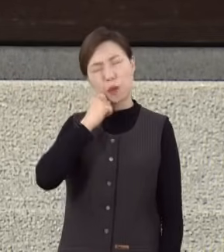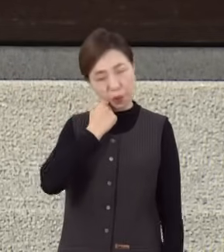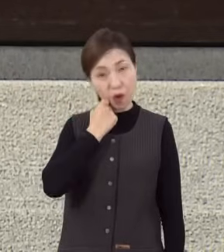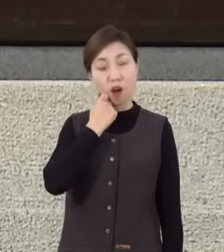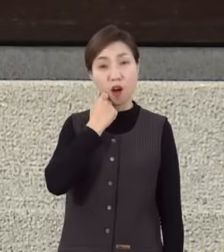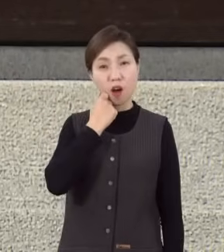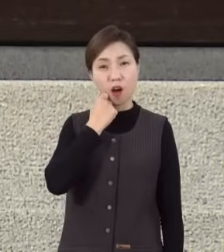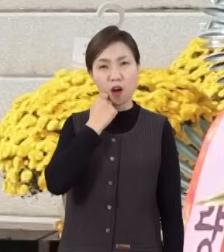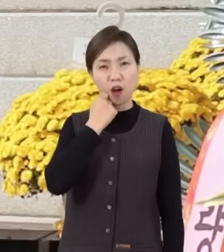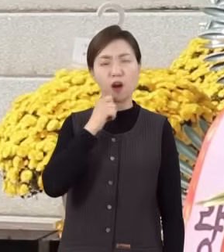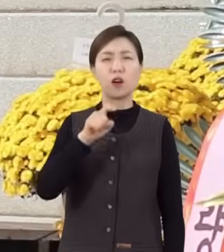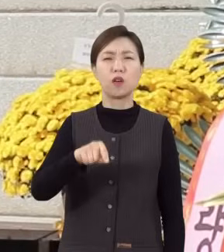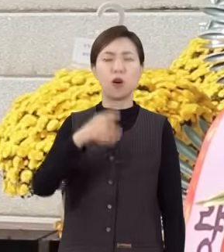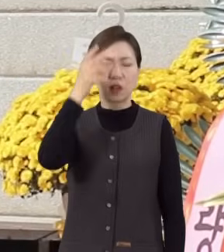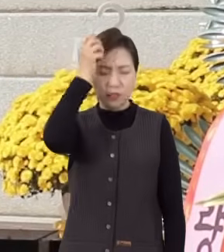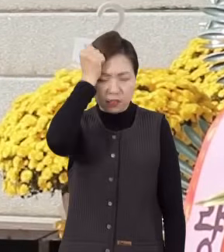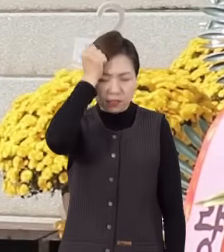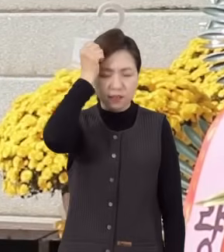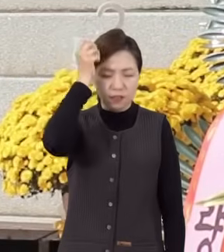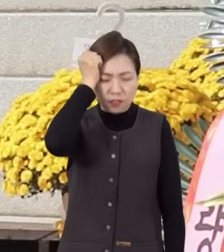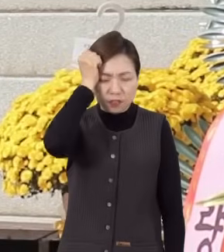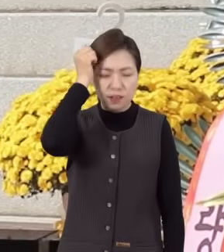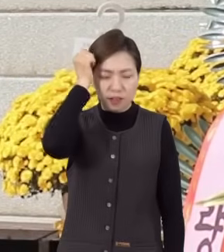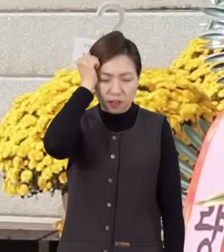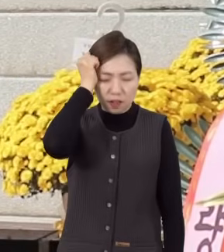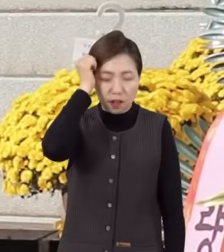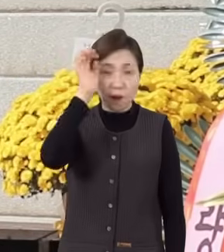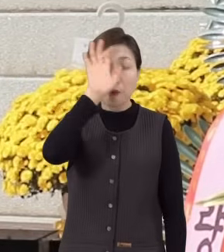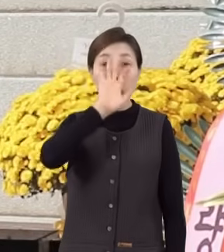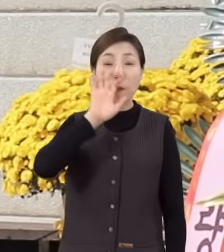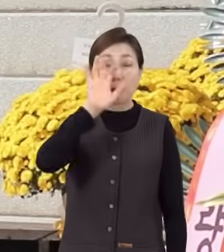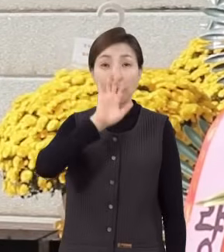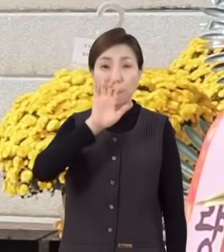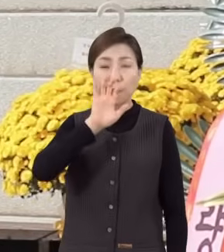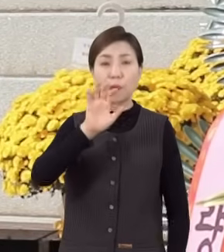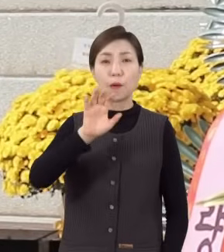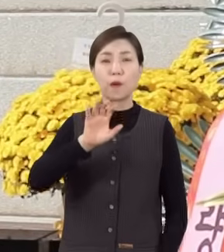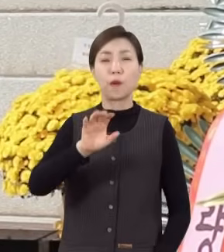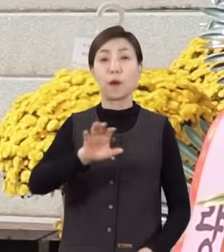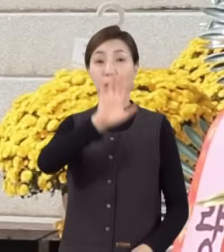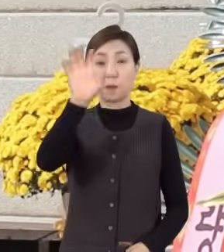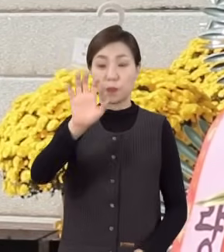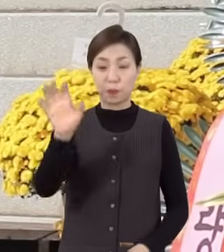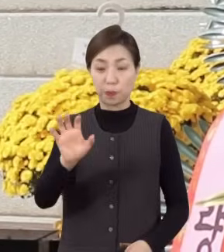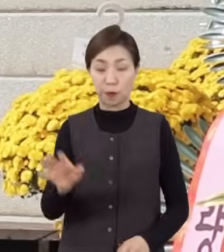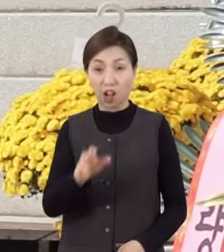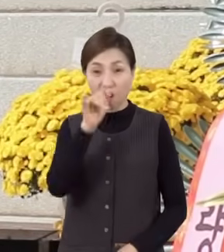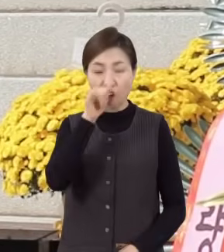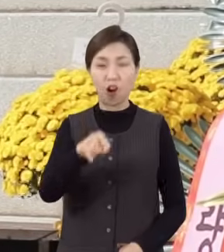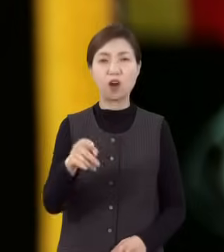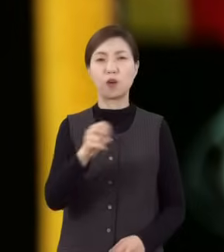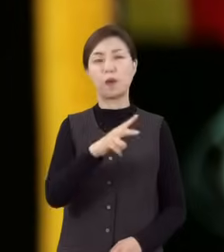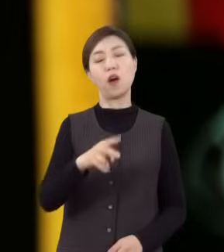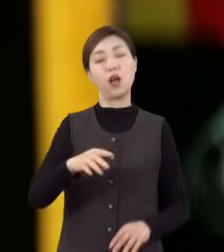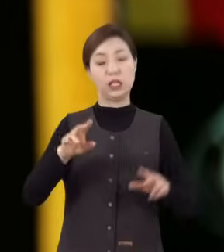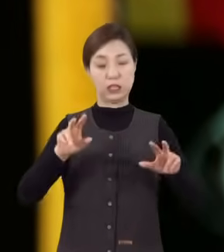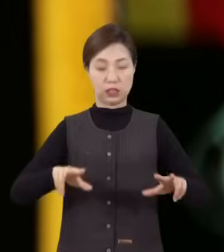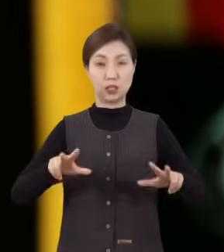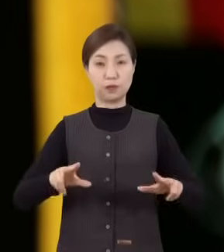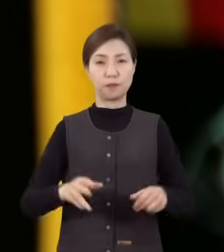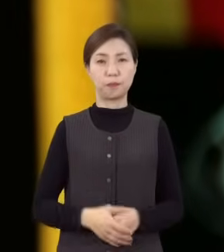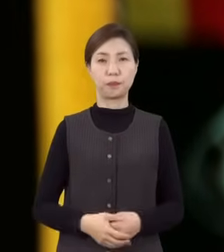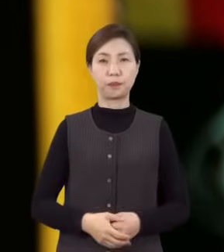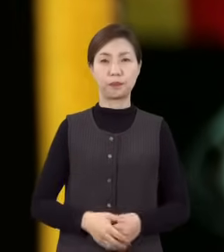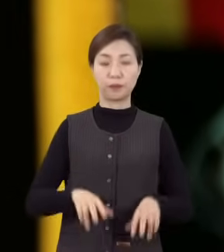아, 이번 생 사람으로 태어나 부처님 법을 만났으니 내가 이번